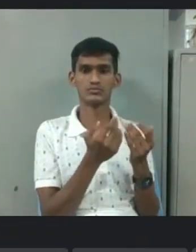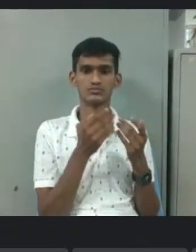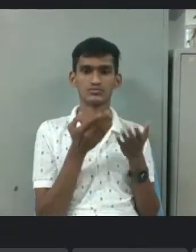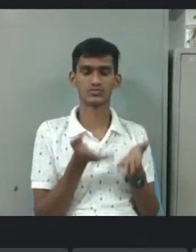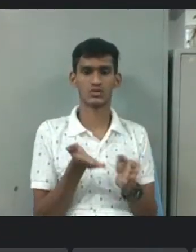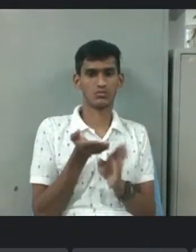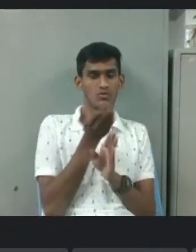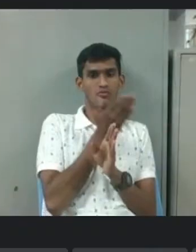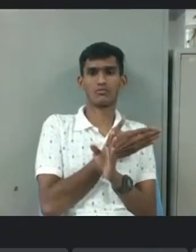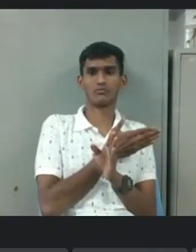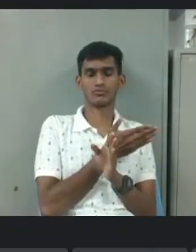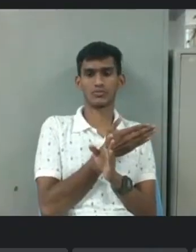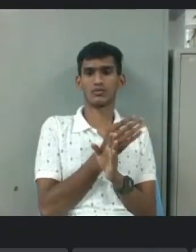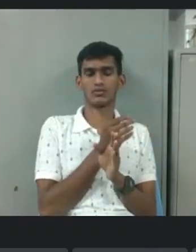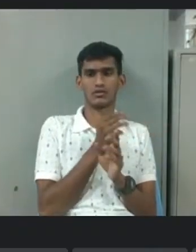വർഷം മുമ്പ്